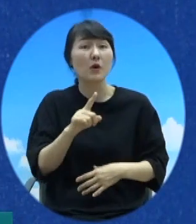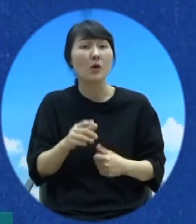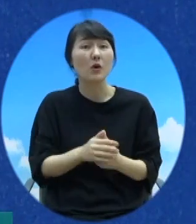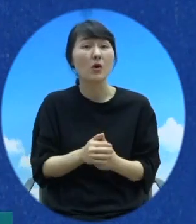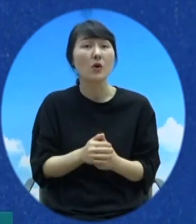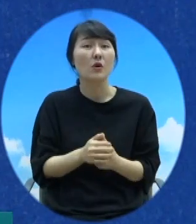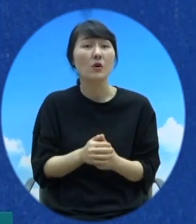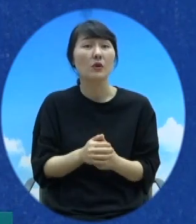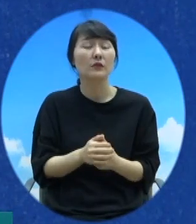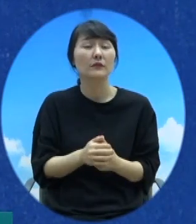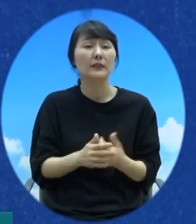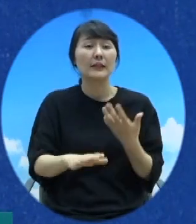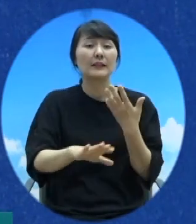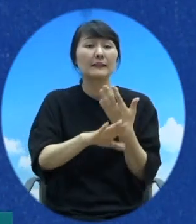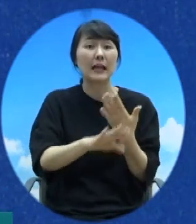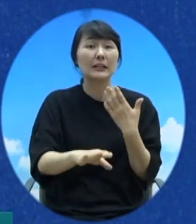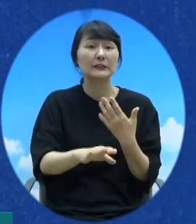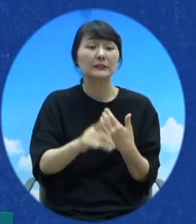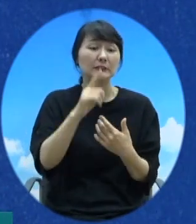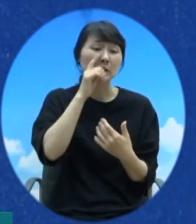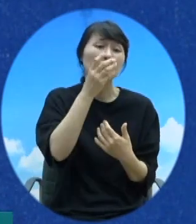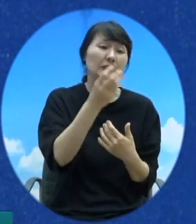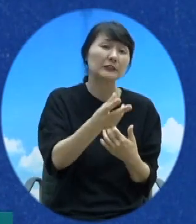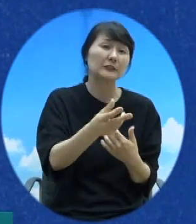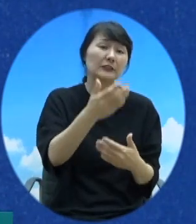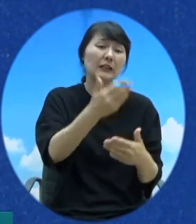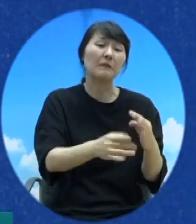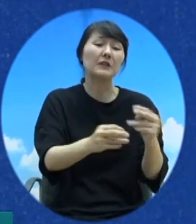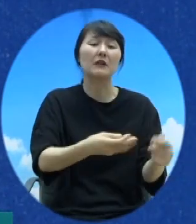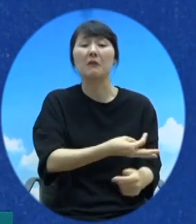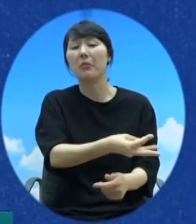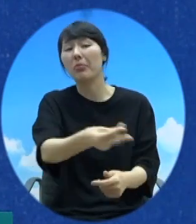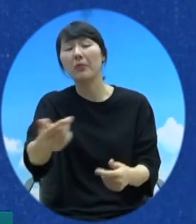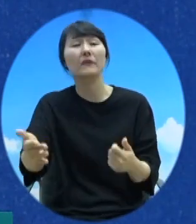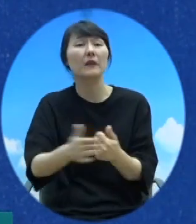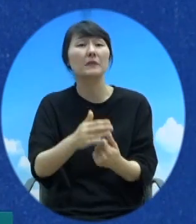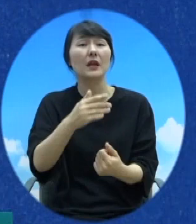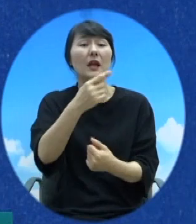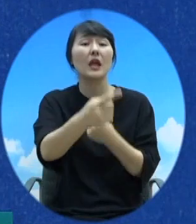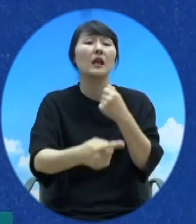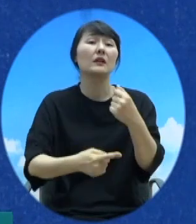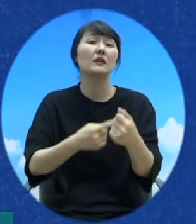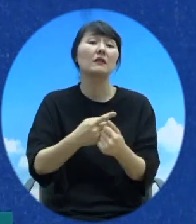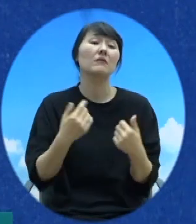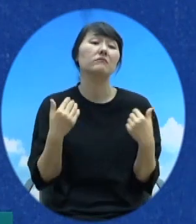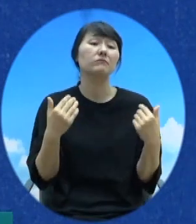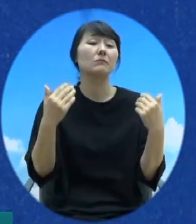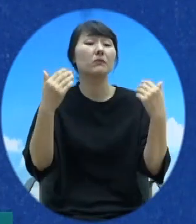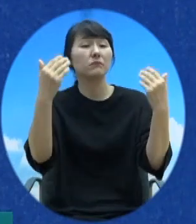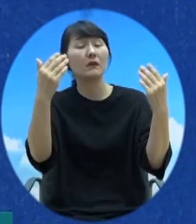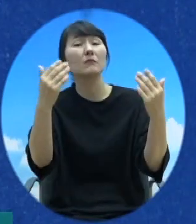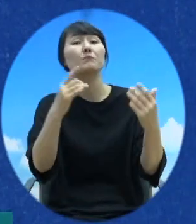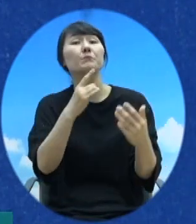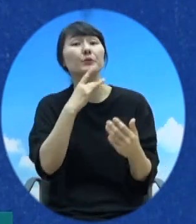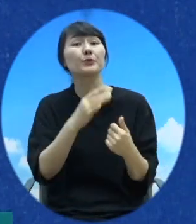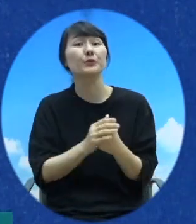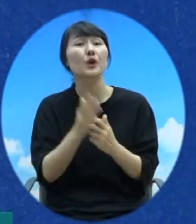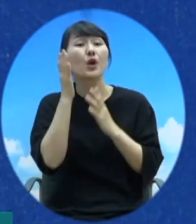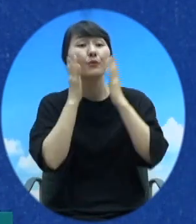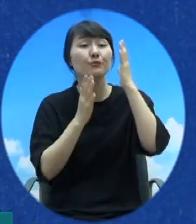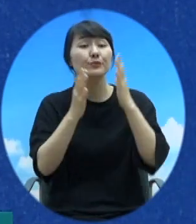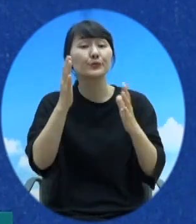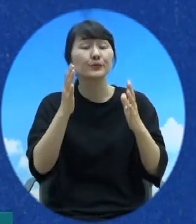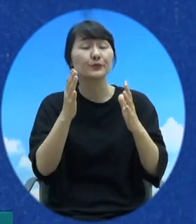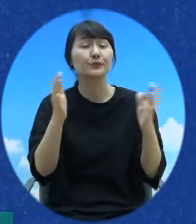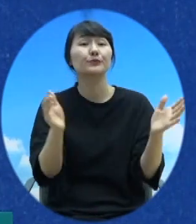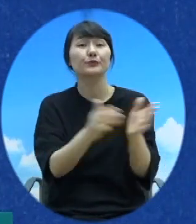겨자씨들은 짜투리 땅에 뿌리면 그저 한 해 자랐어. 한 해 자랐어. 풀처럼 되고